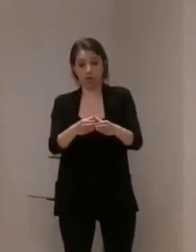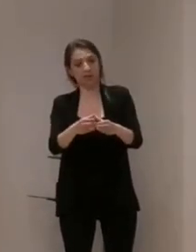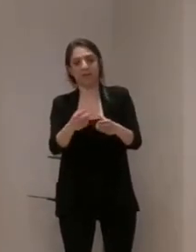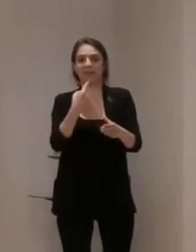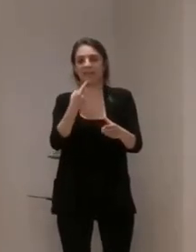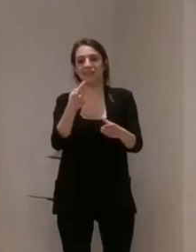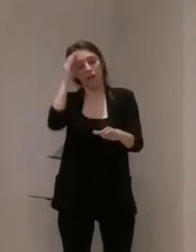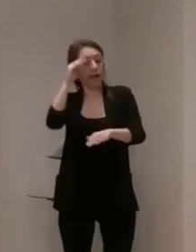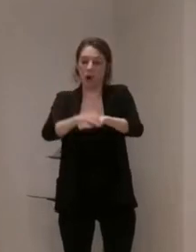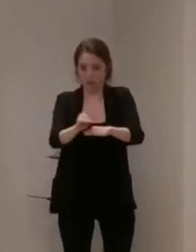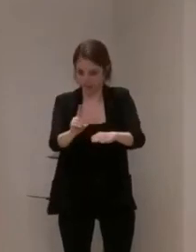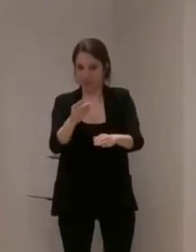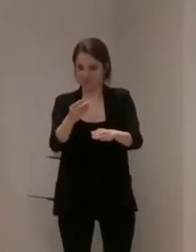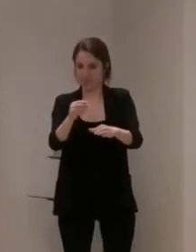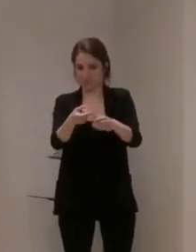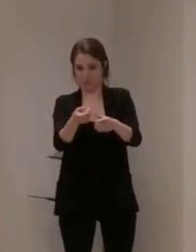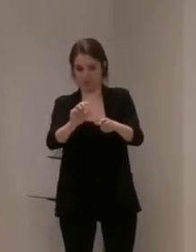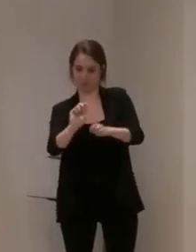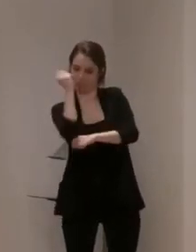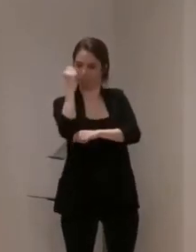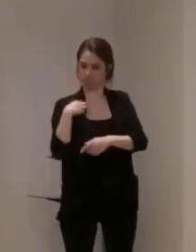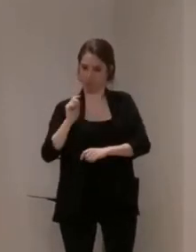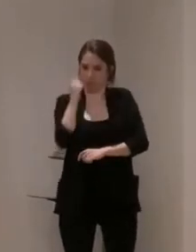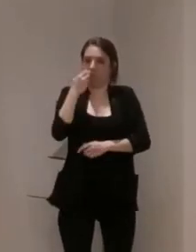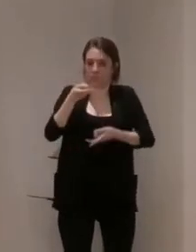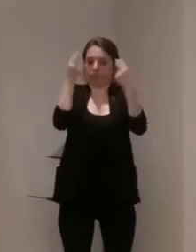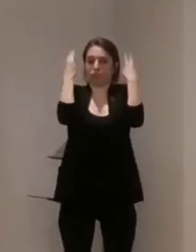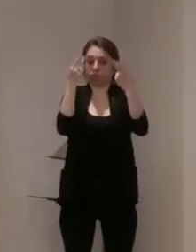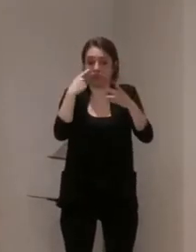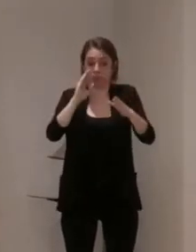dissidents, doncs des d'aquest punt de vista veiem que tot això